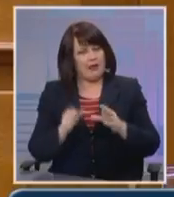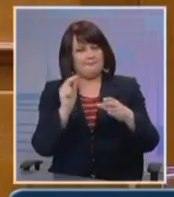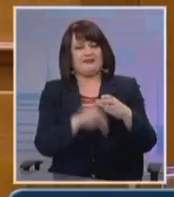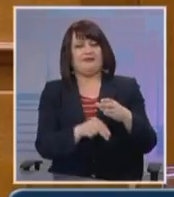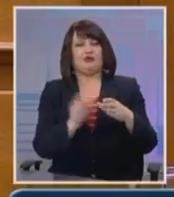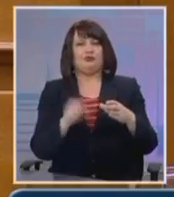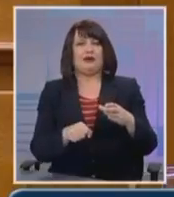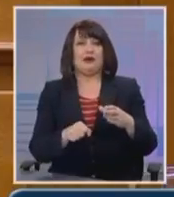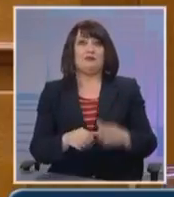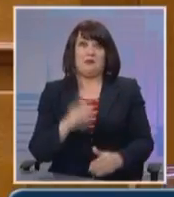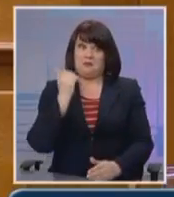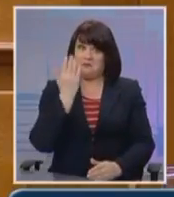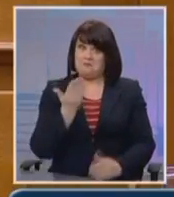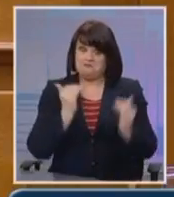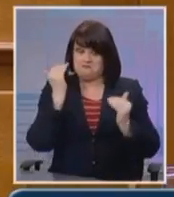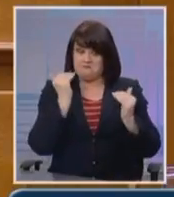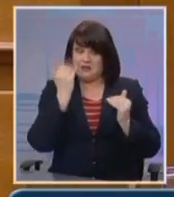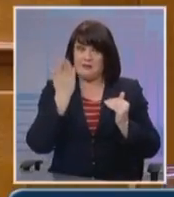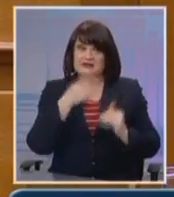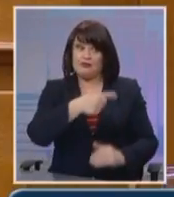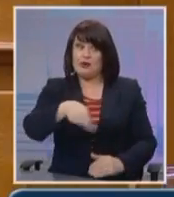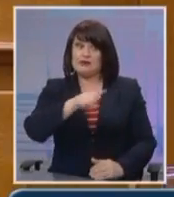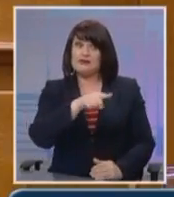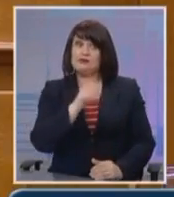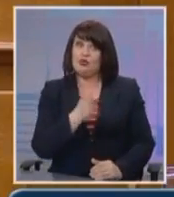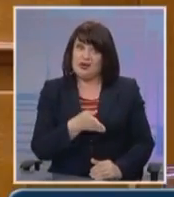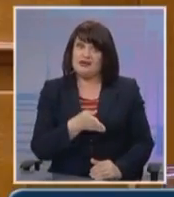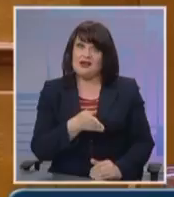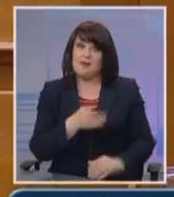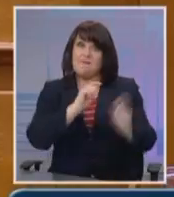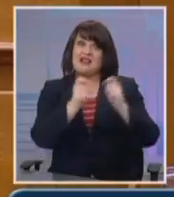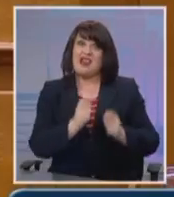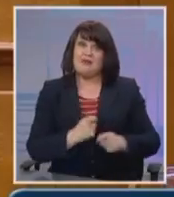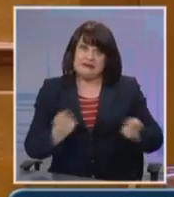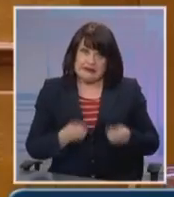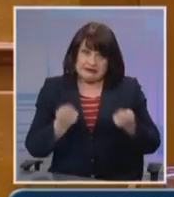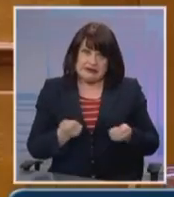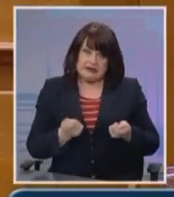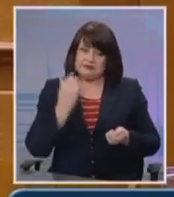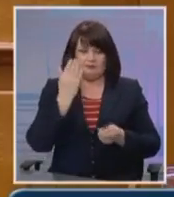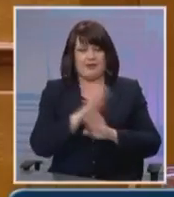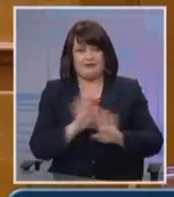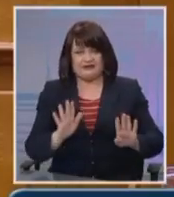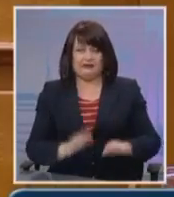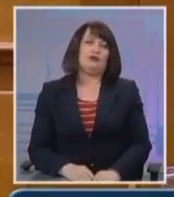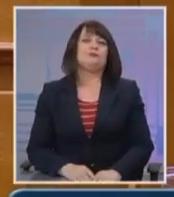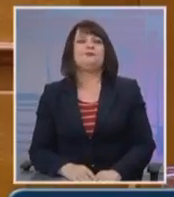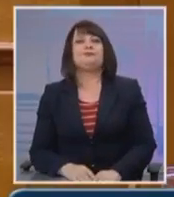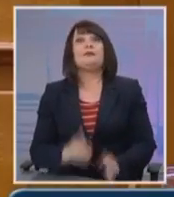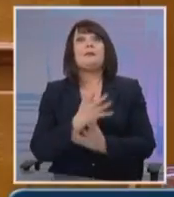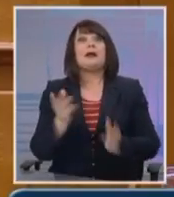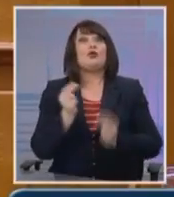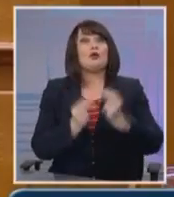Αλλά πολύ αμφιβάλλω αν είστε σε θέση και αυτές τις μεταρρυθμίσεις να τις υλοποιήσετε. Διότι εδώ ξέρετε είναι το μεγάλο